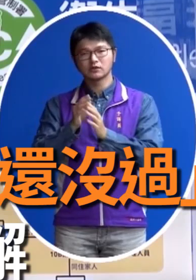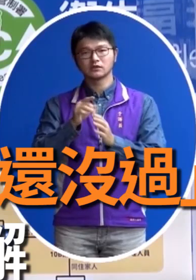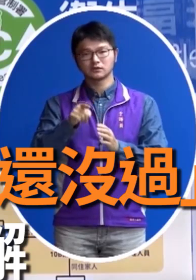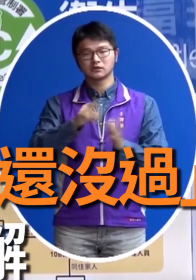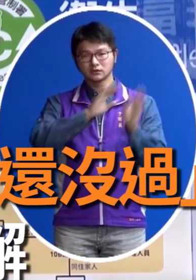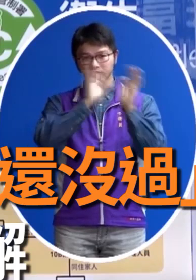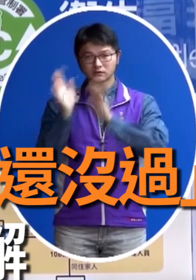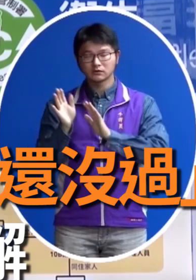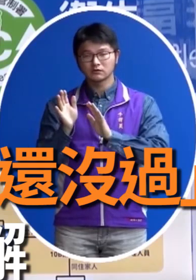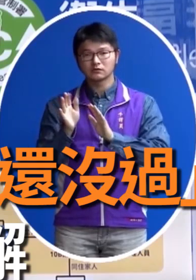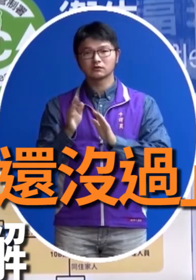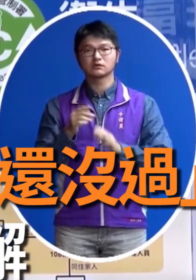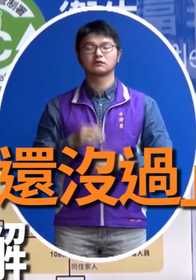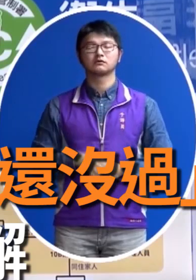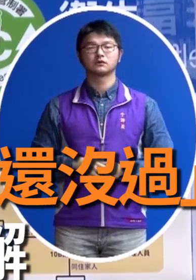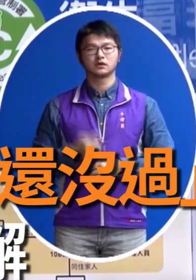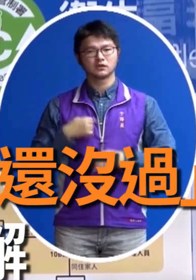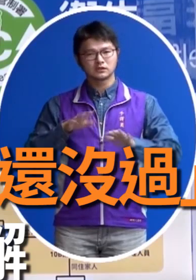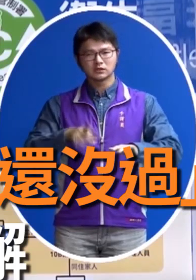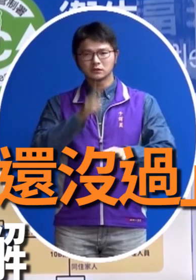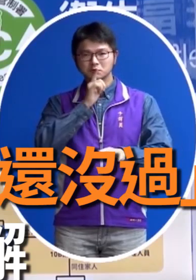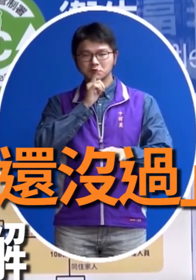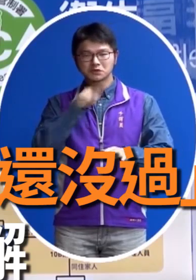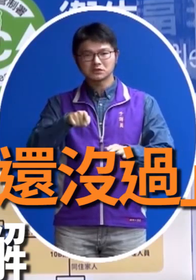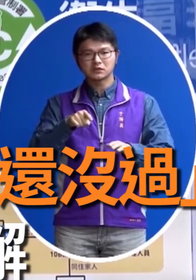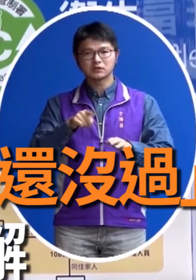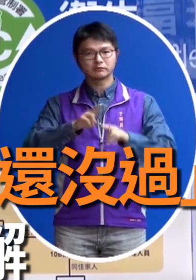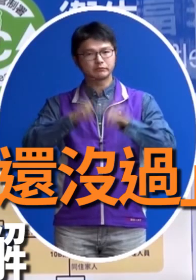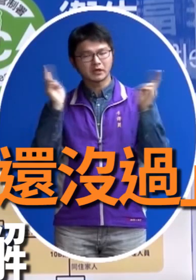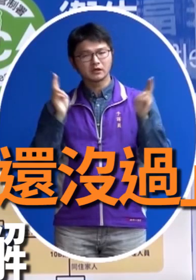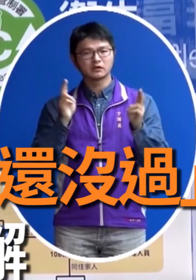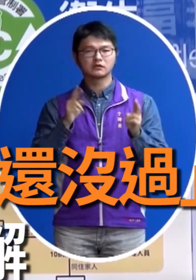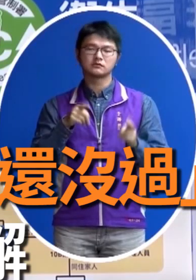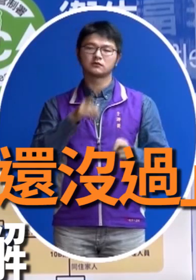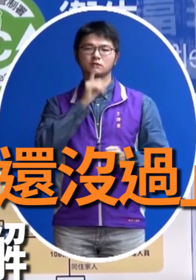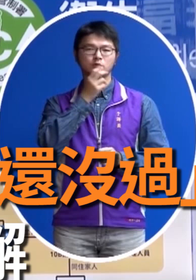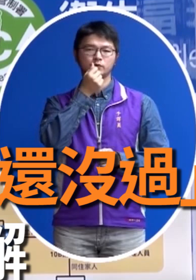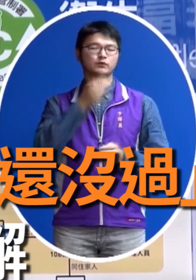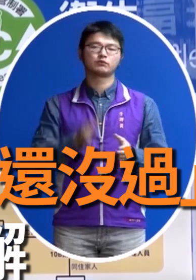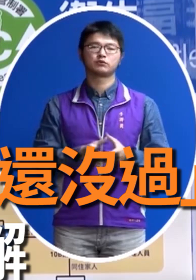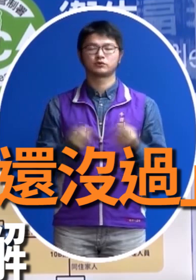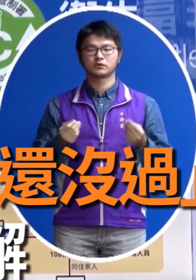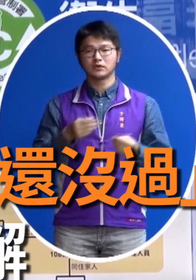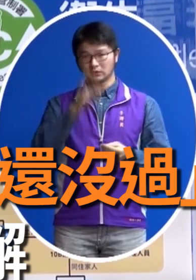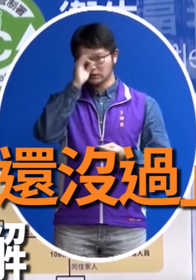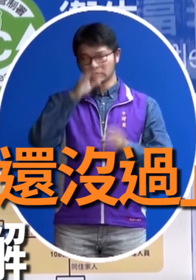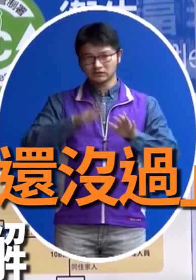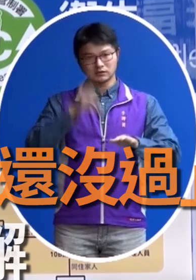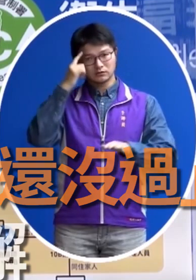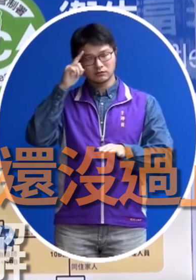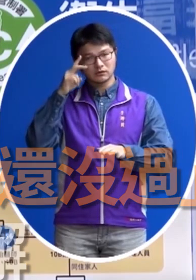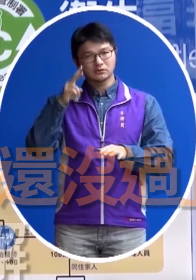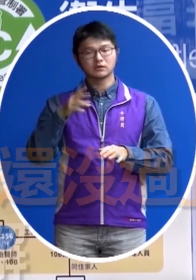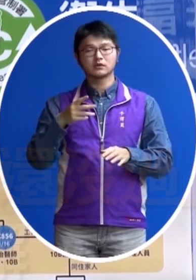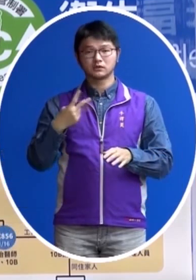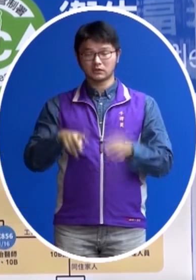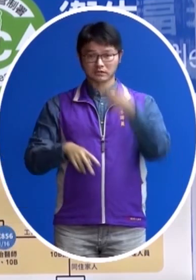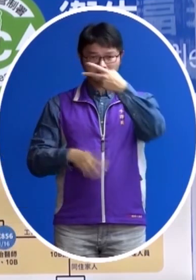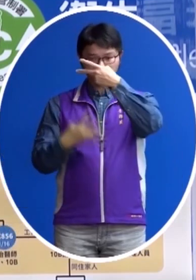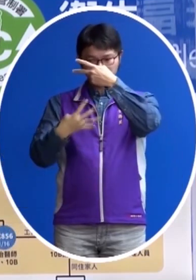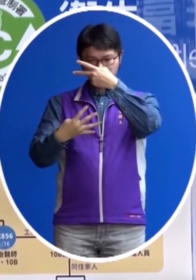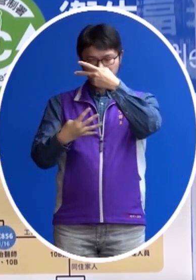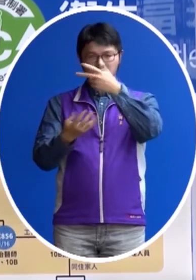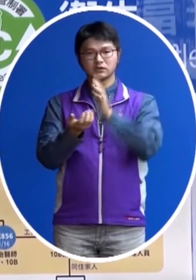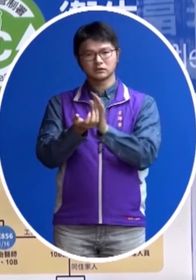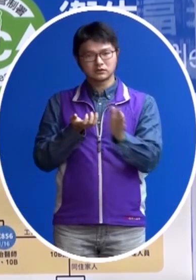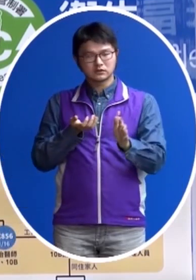好，那现在来谈谈这个，还可能言之过早了哈。看这两天的一个疫情变化，不过2月4号以前是哈，